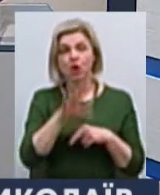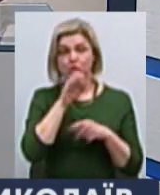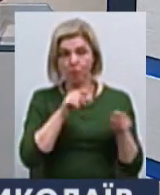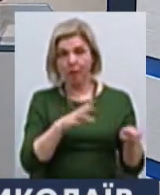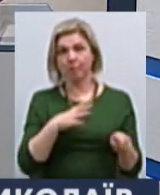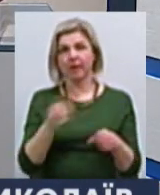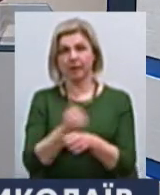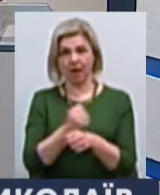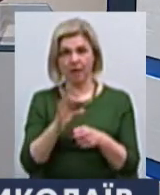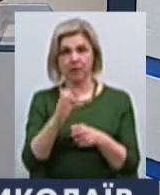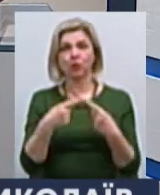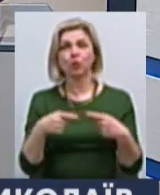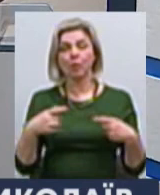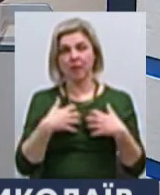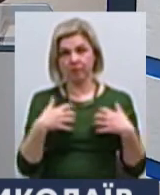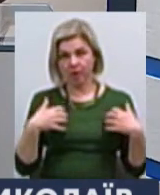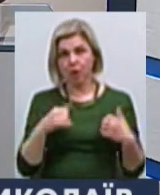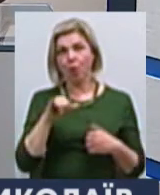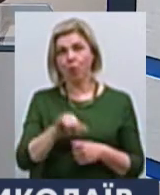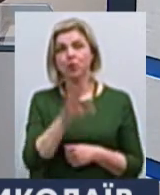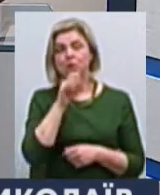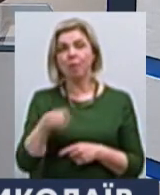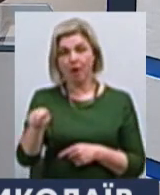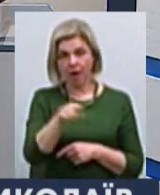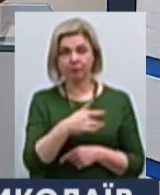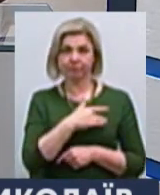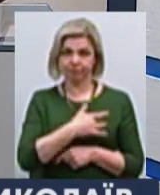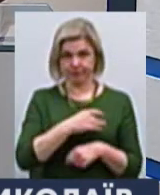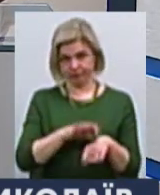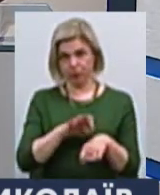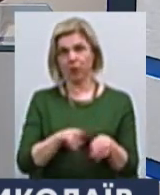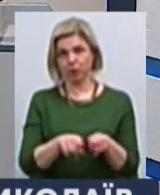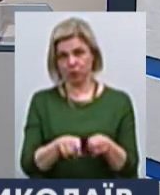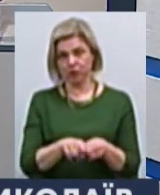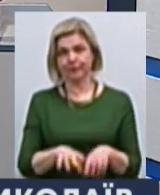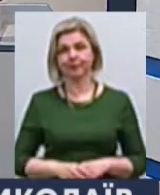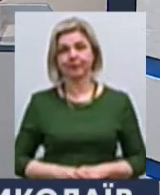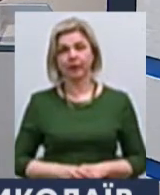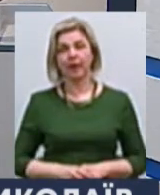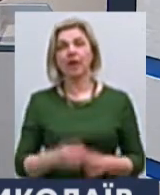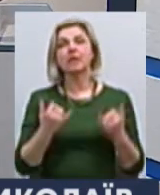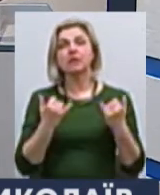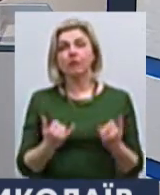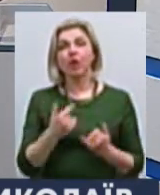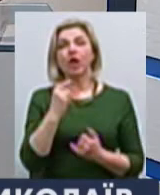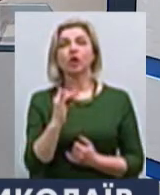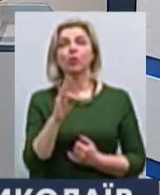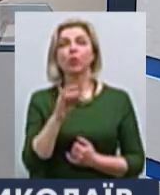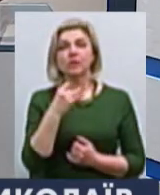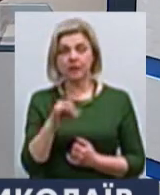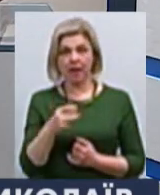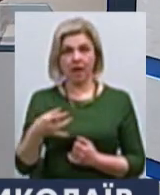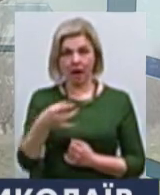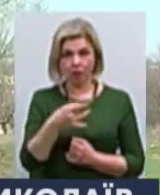тваринами. У них також підозрюють хворобу. Сьогодні у Центральному та Інгульському районах Миколаєва майже одночасно горів очерет.